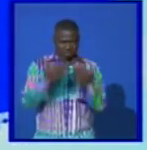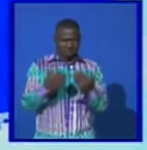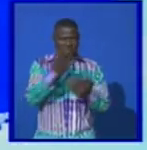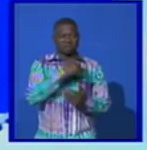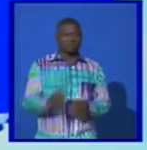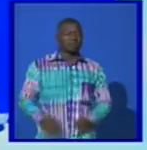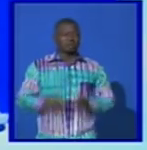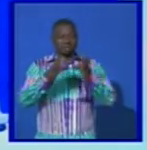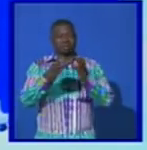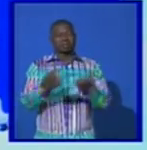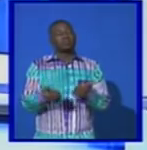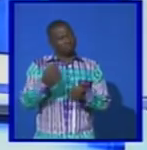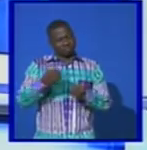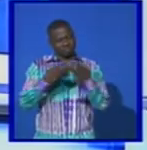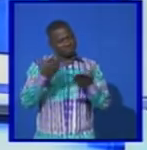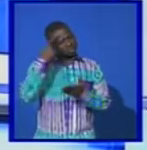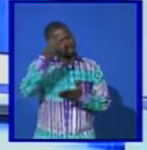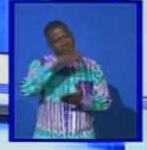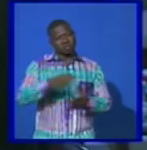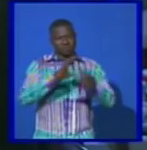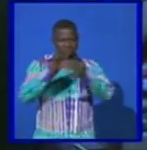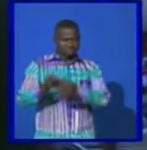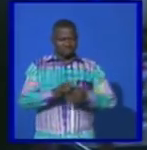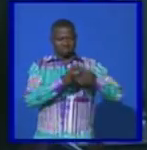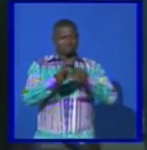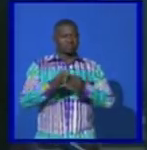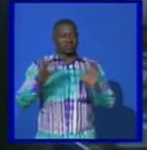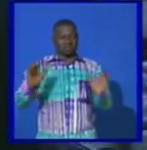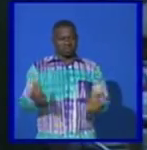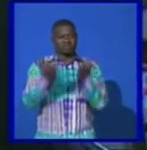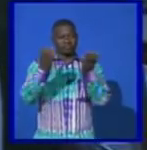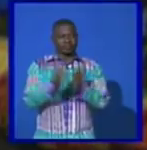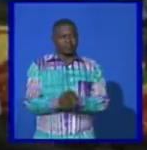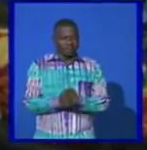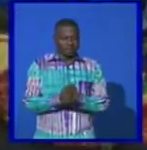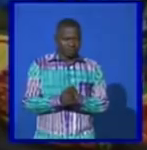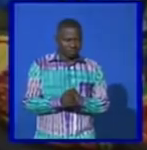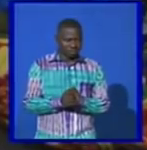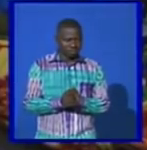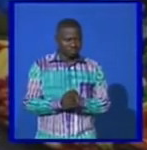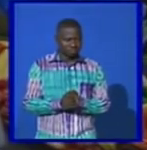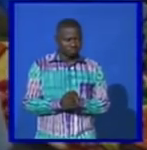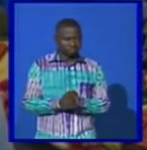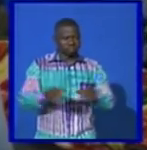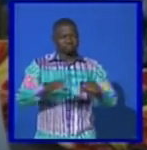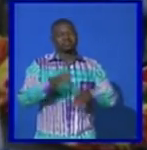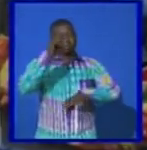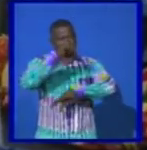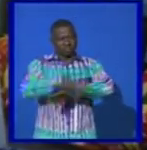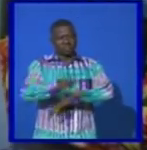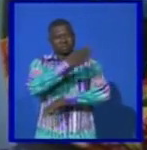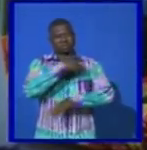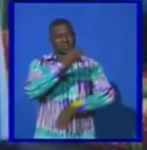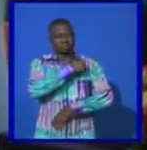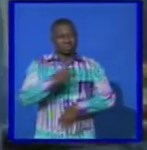cette solidarité. Kossoum Koulibaly, Zalissa Sanfo. Le conseil municipal de Ouagadougou, au chevet des